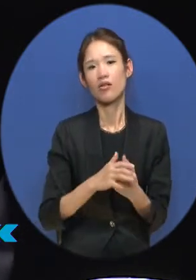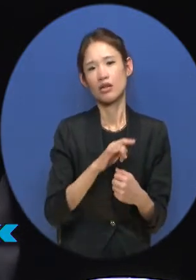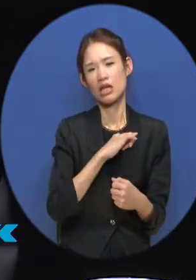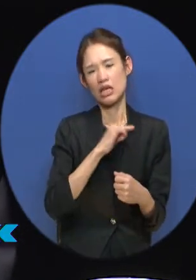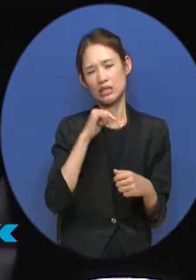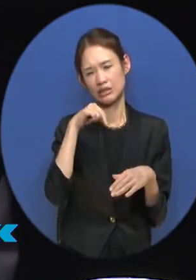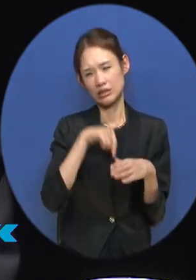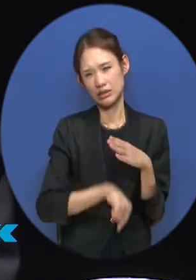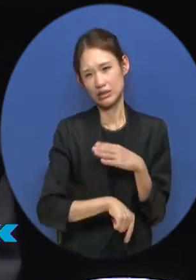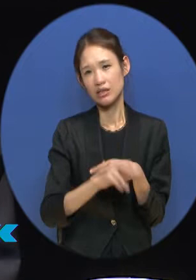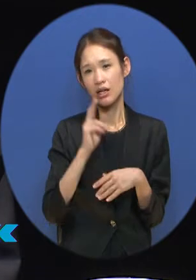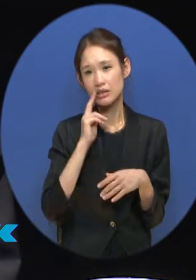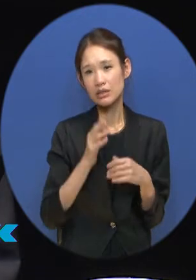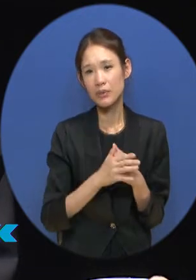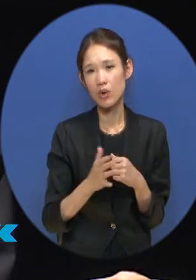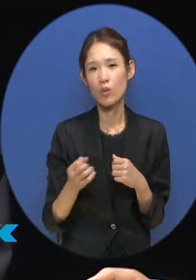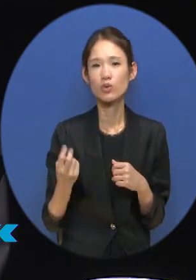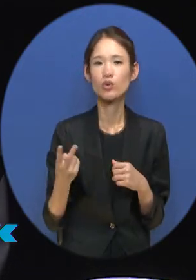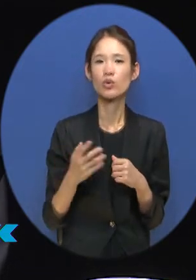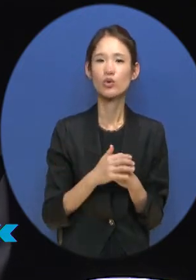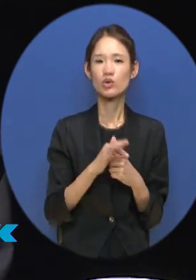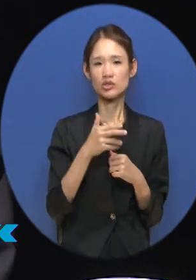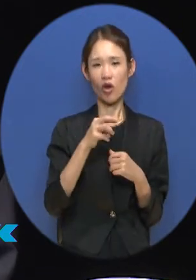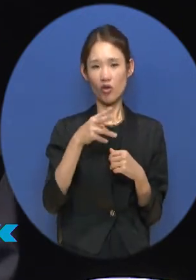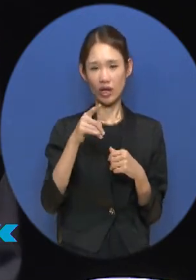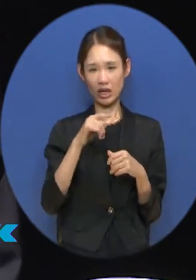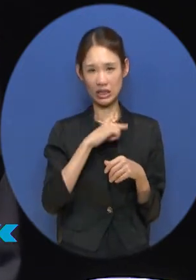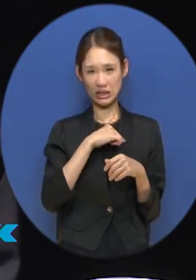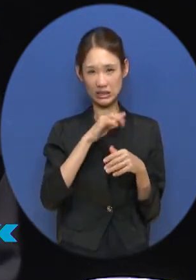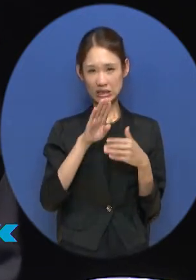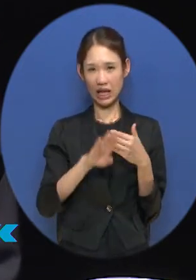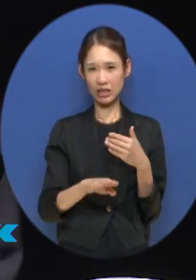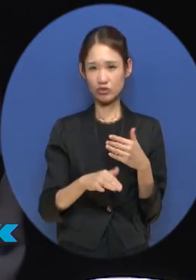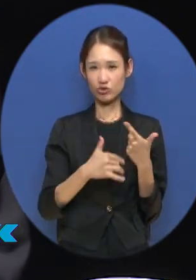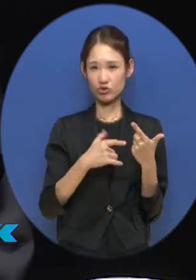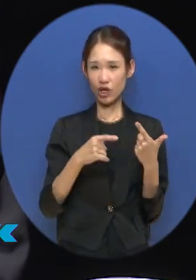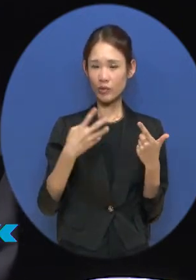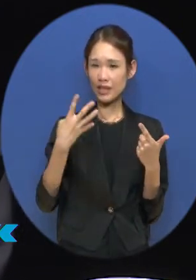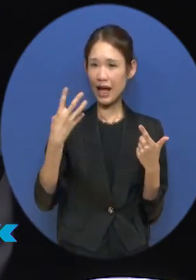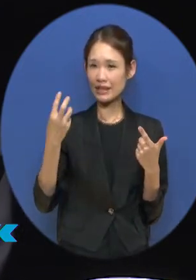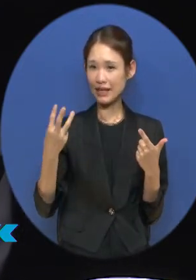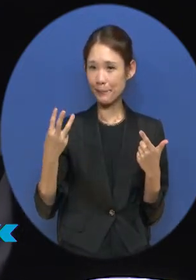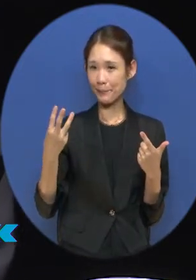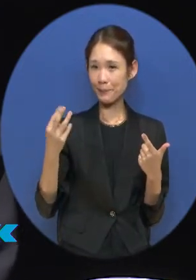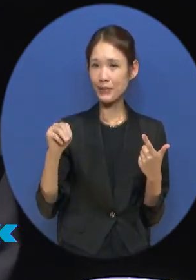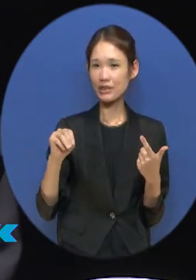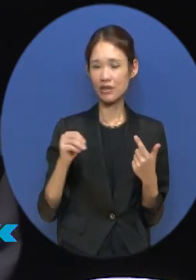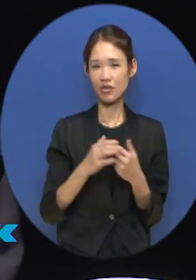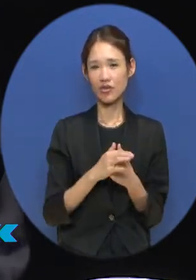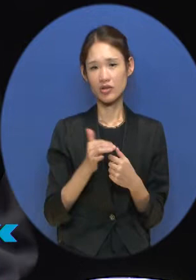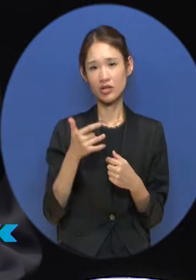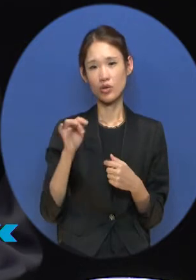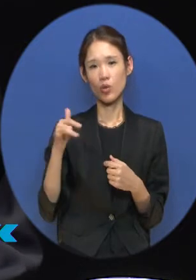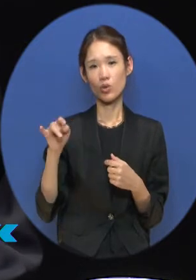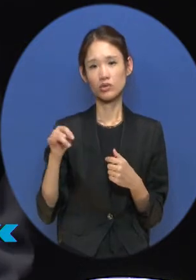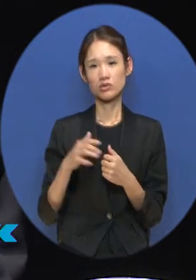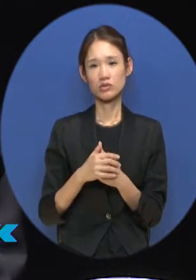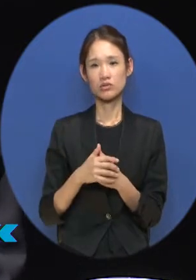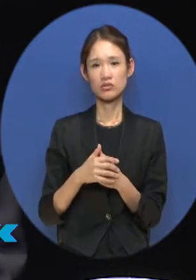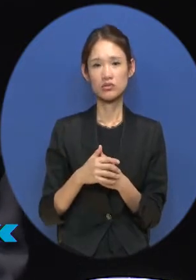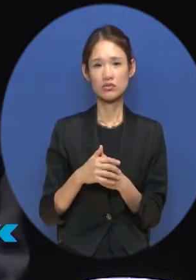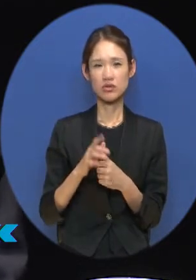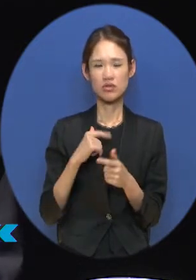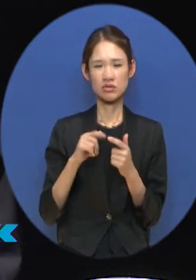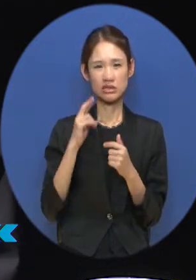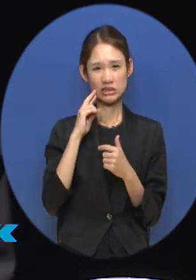있고요. 청량리역이 이제 가장 낮은 6.44m 1호선에 청량리역이 가장 낮은데요. 이제 심도가